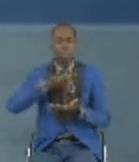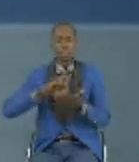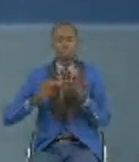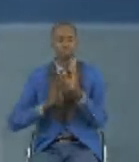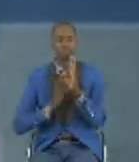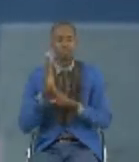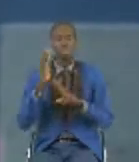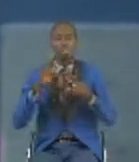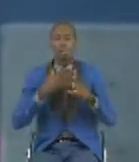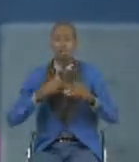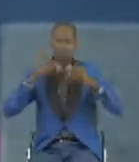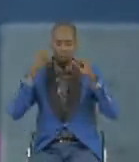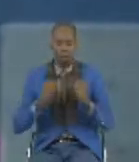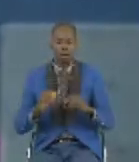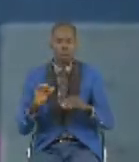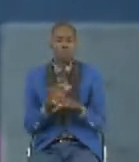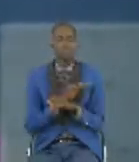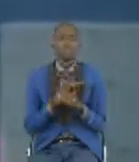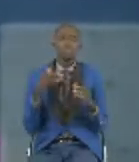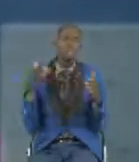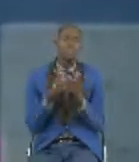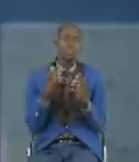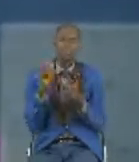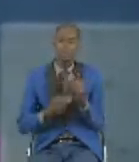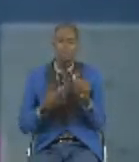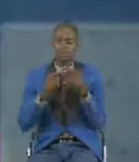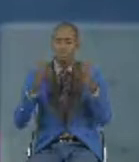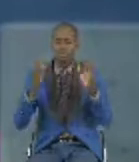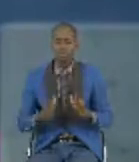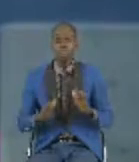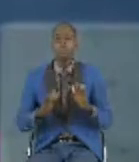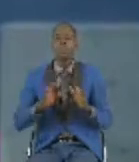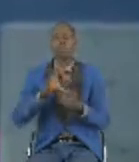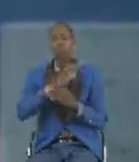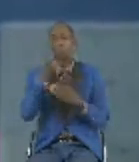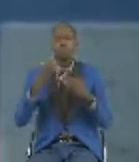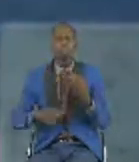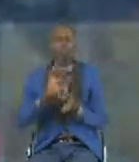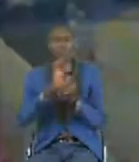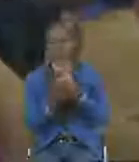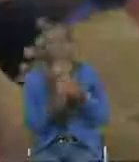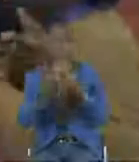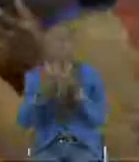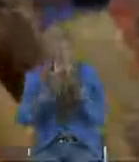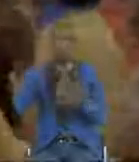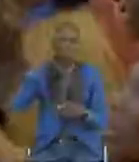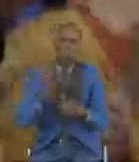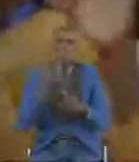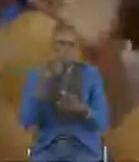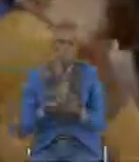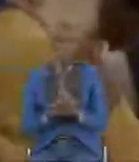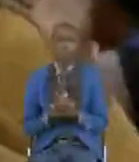et puissant contre tous les ennemis. Conversion, la conversion totale au nom de